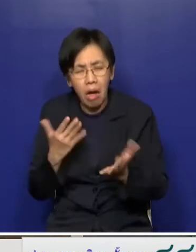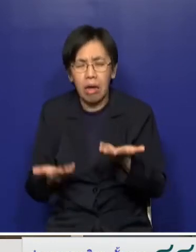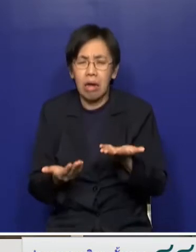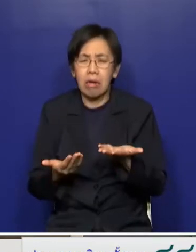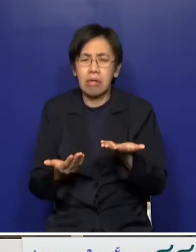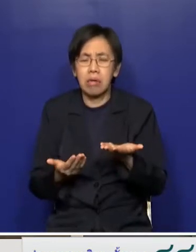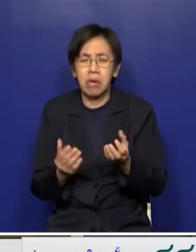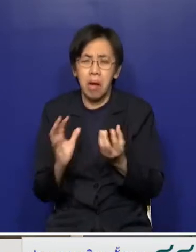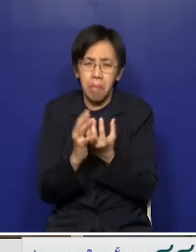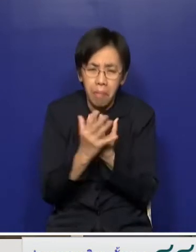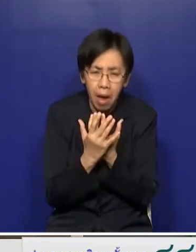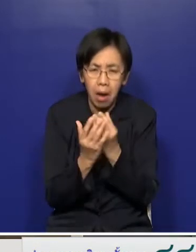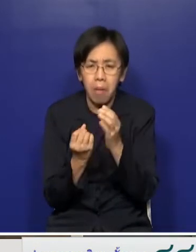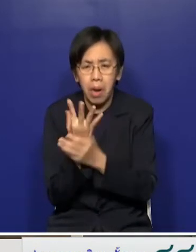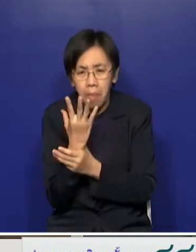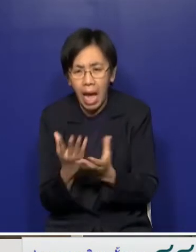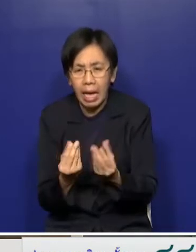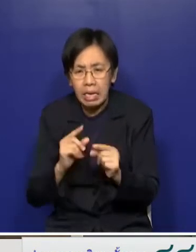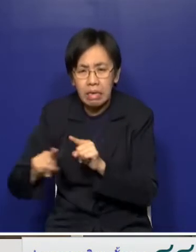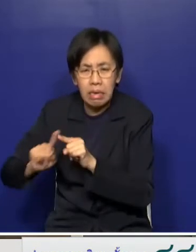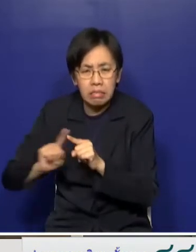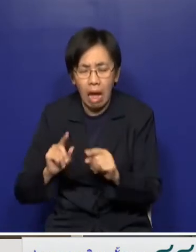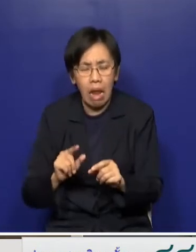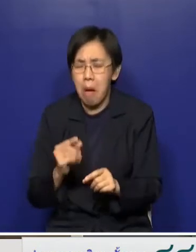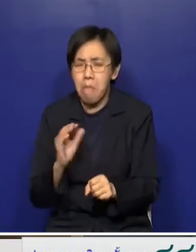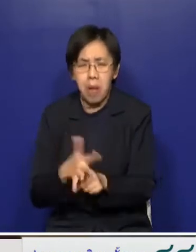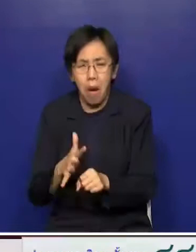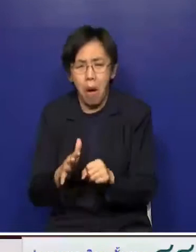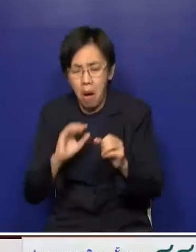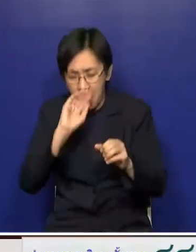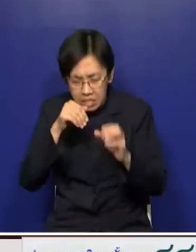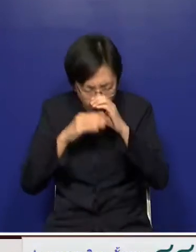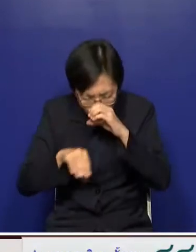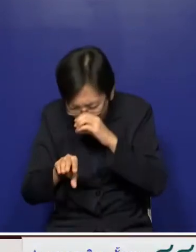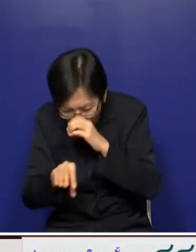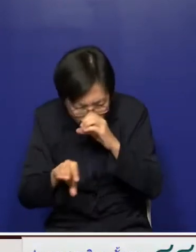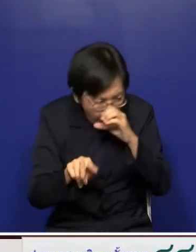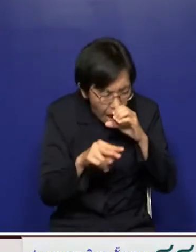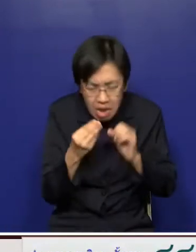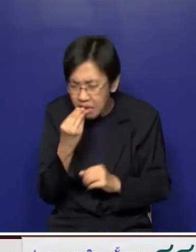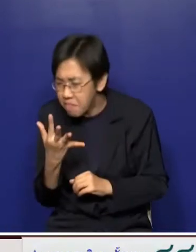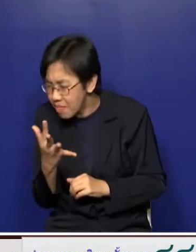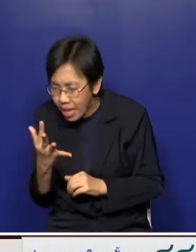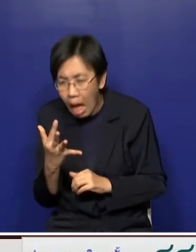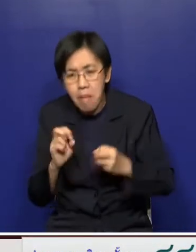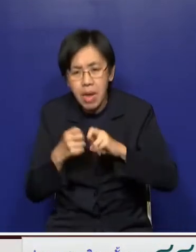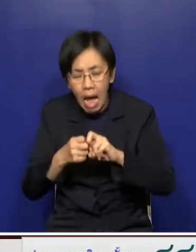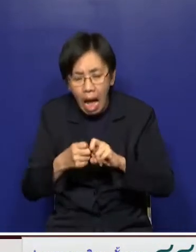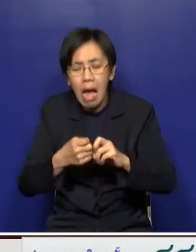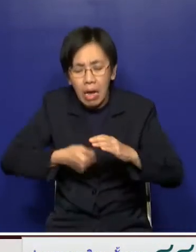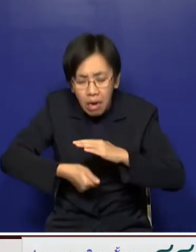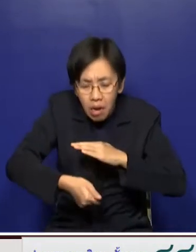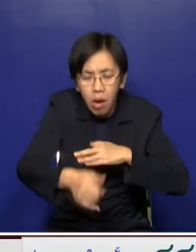พียงพอทำให้ช้างต้องโดนผลักดันออกมาเพื่อหาอาหารจากพื้นที่ชุมชนเหล่านี้คือปัญหาที่เราก็ยังไม่รู้แน่